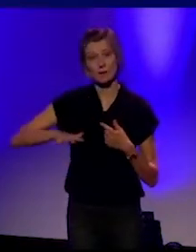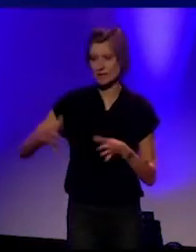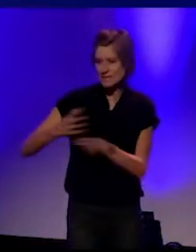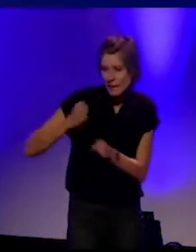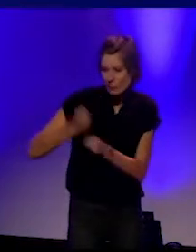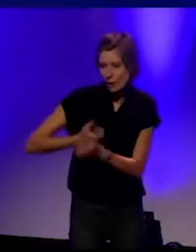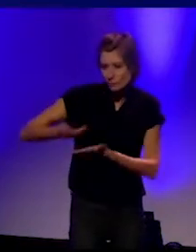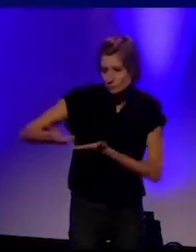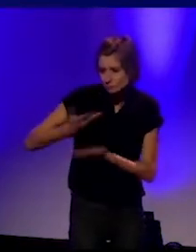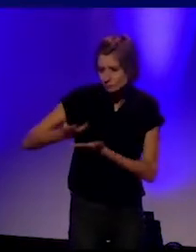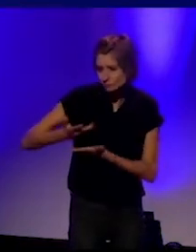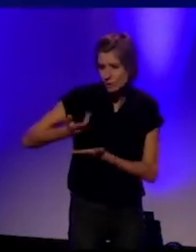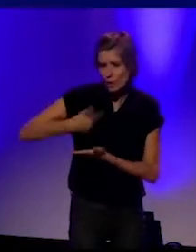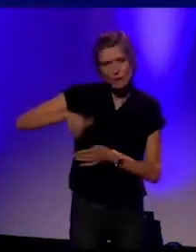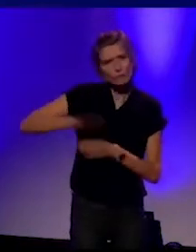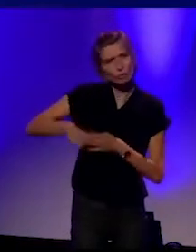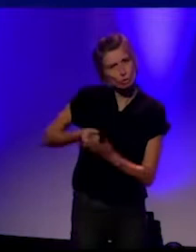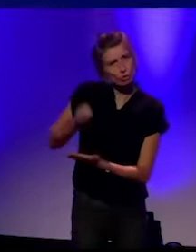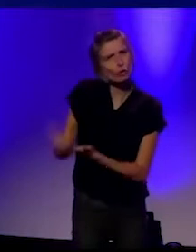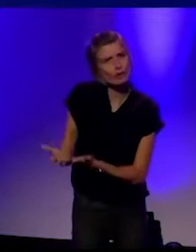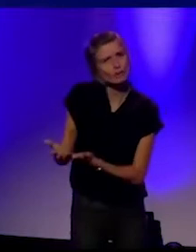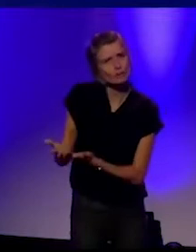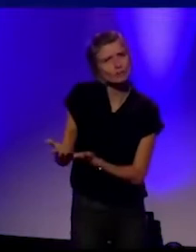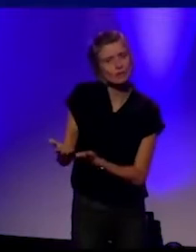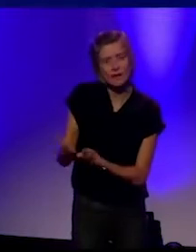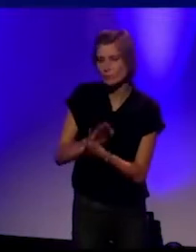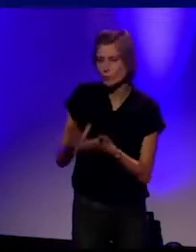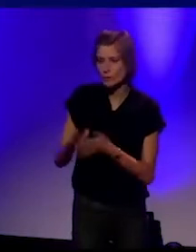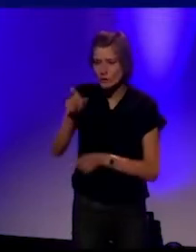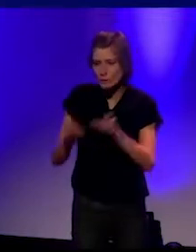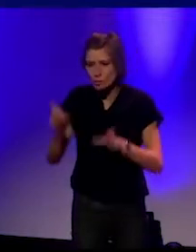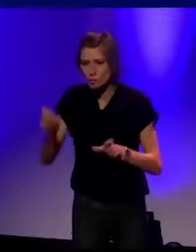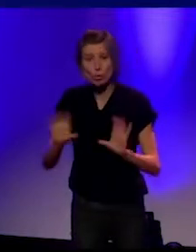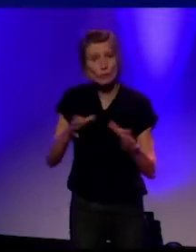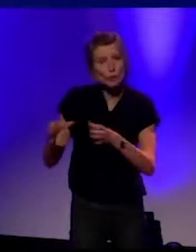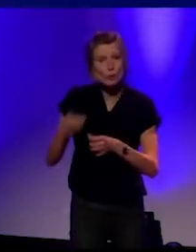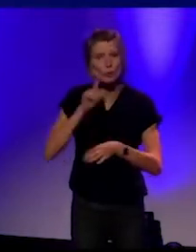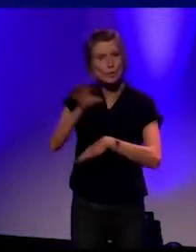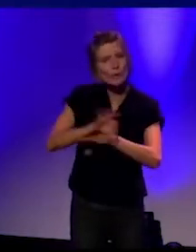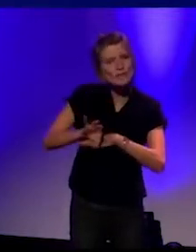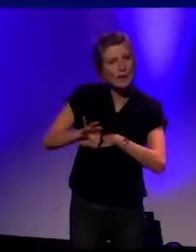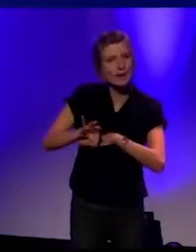aan die positie van kwetsbare individuen en groepen in de samenleving?